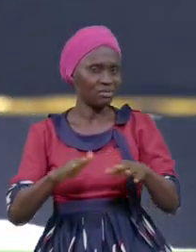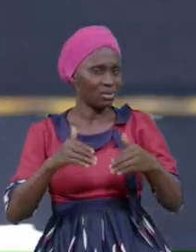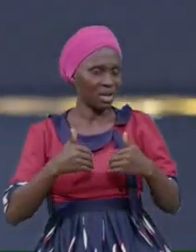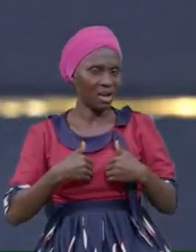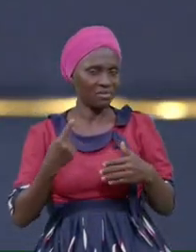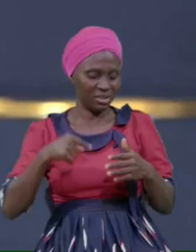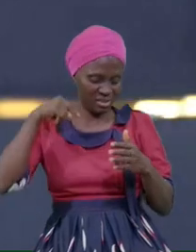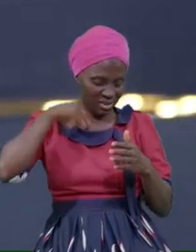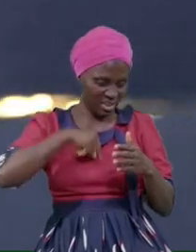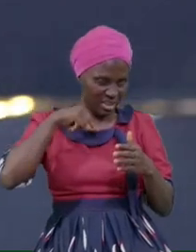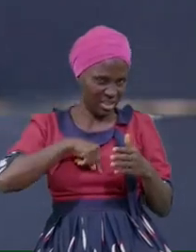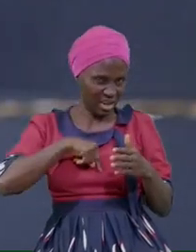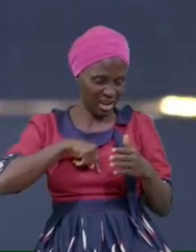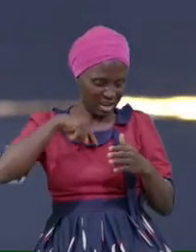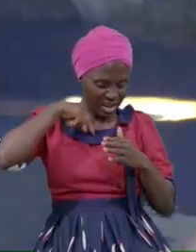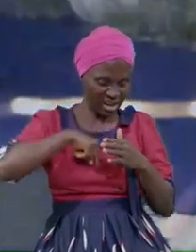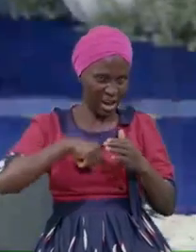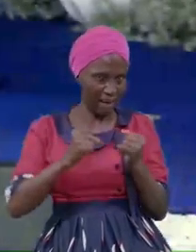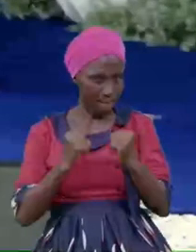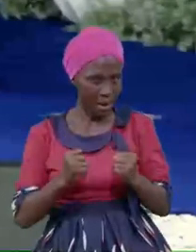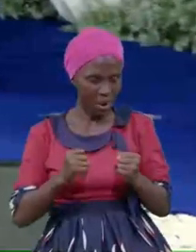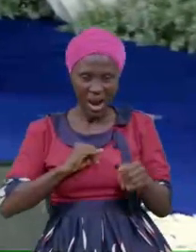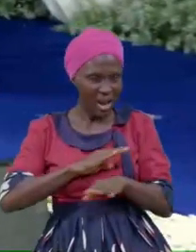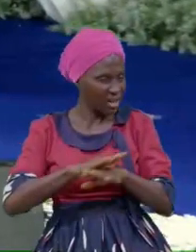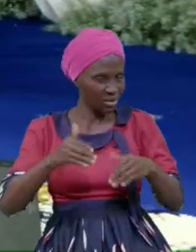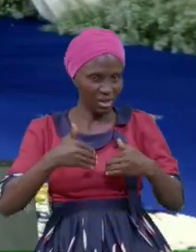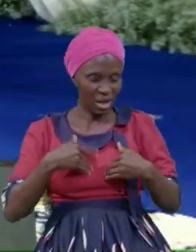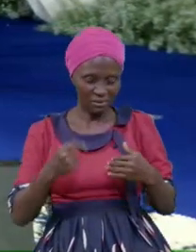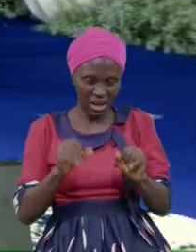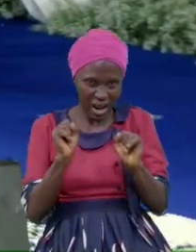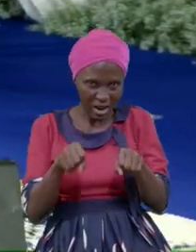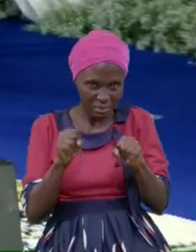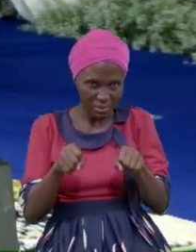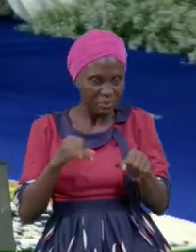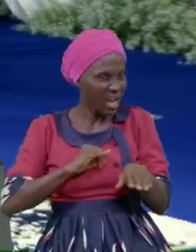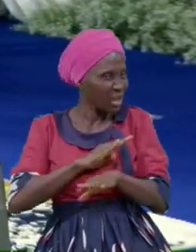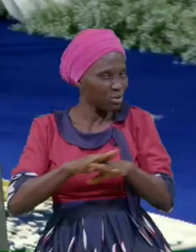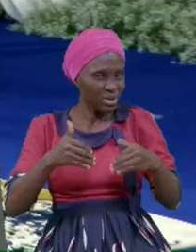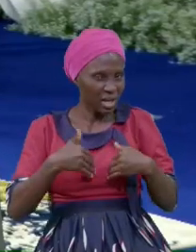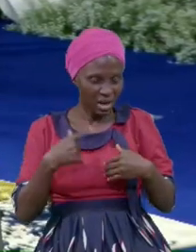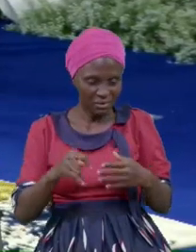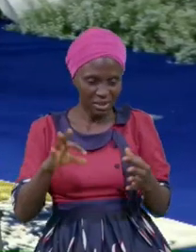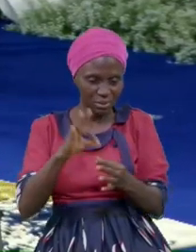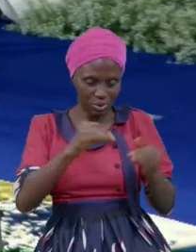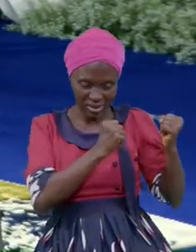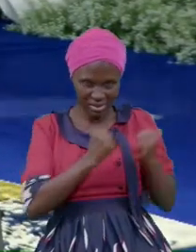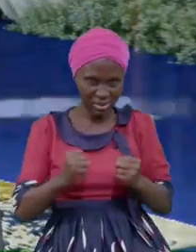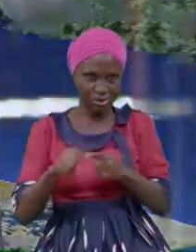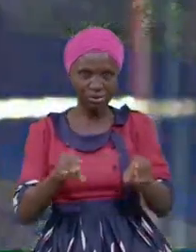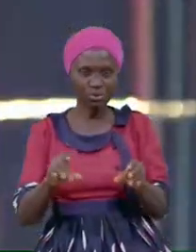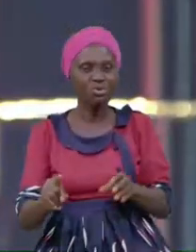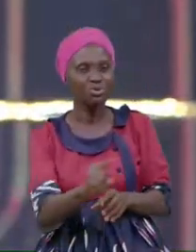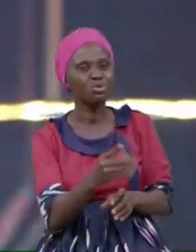je n'avais pas le pouvoir interne, la capacité. Je n'avais pas la force de faire ces